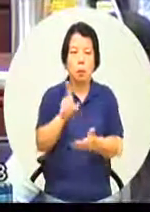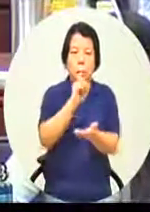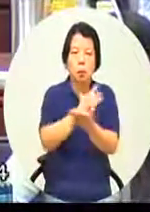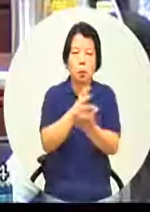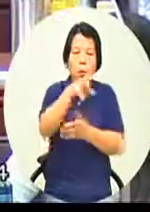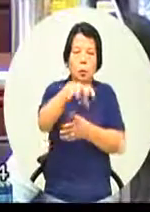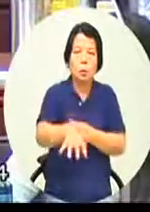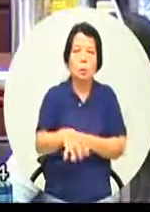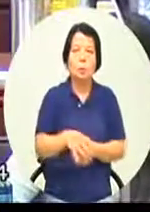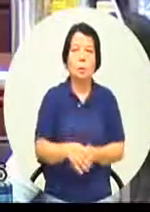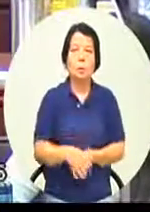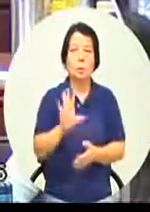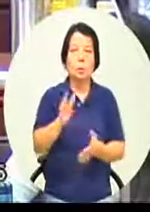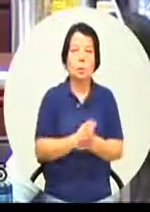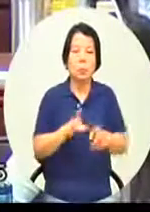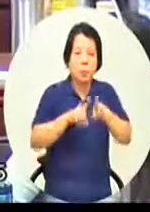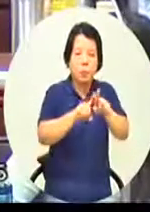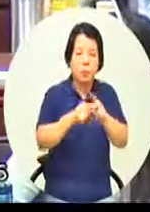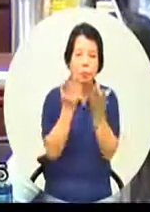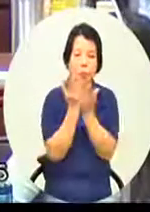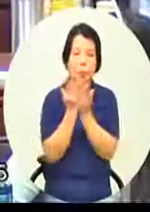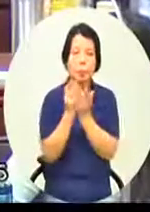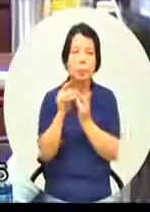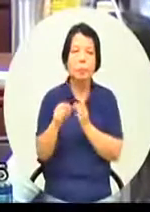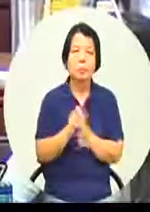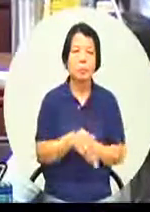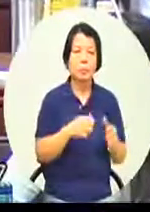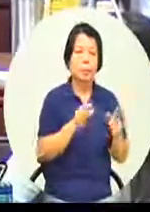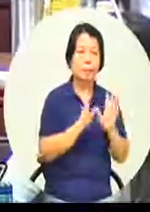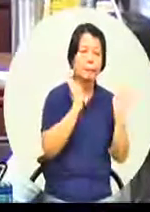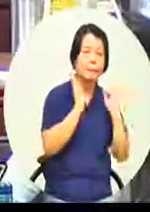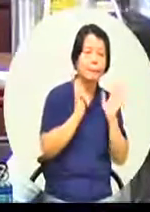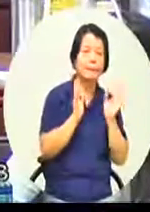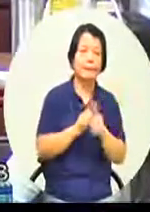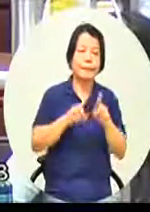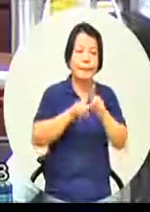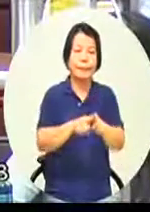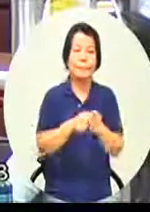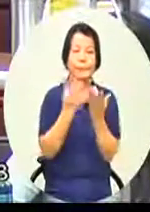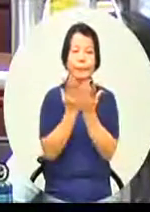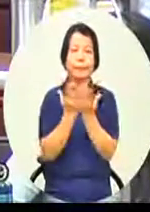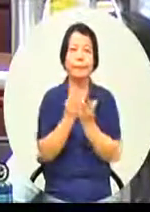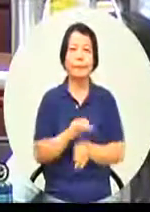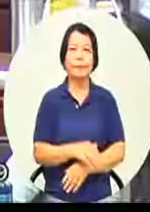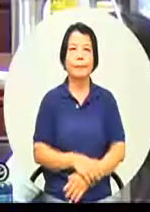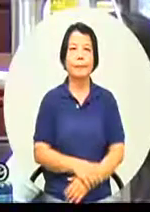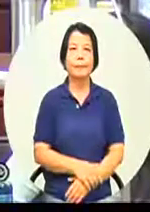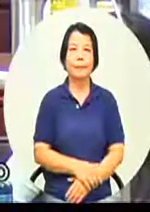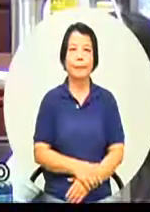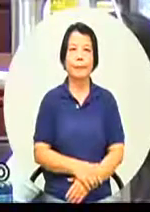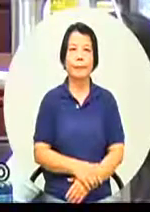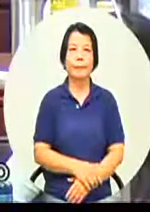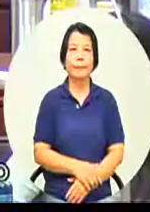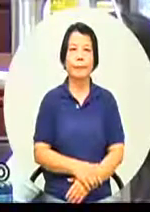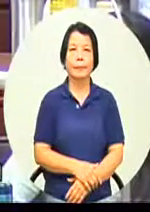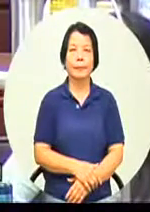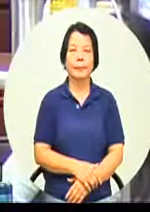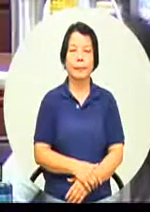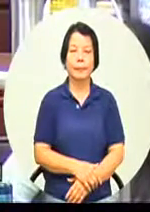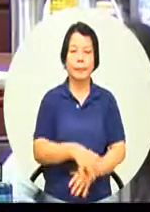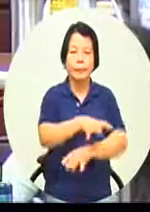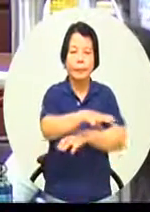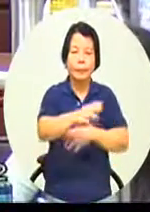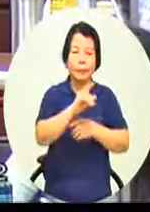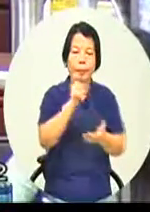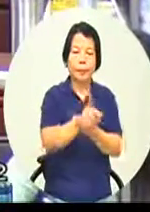所谓的伴读犬书童犬，那已经有跟我们的四所图书馆，